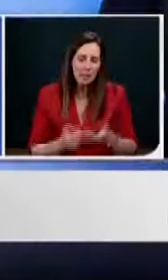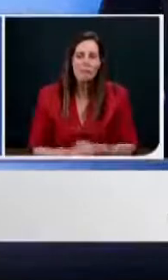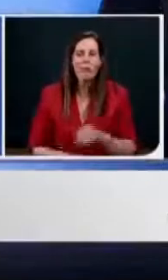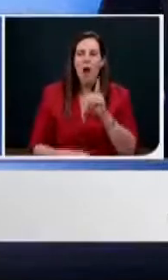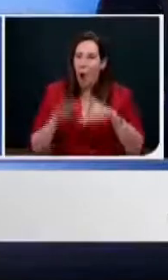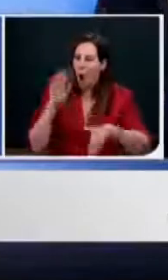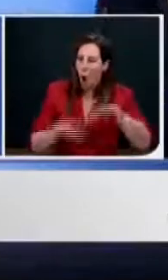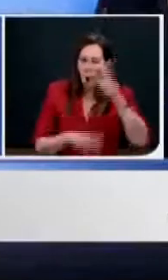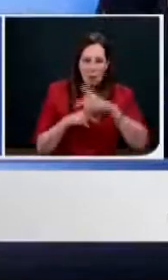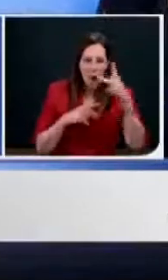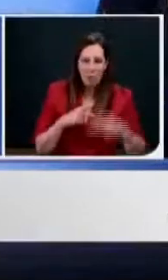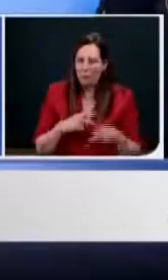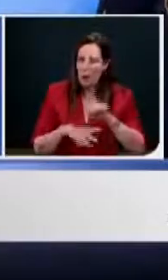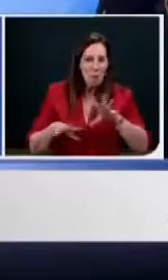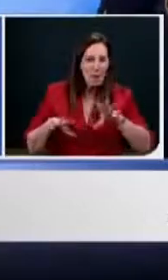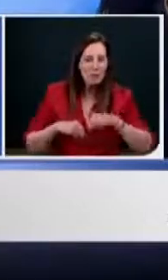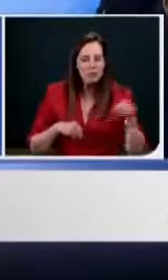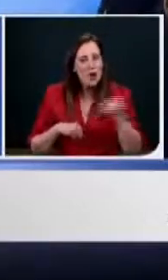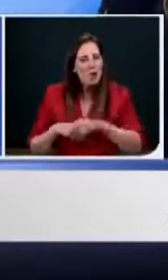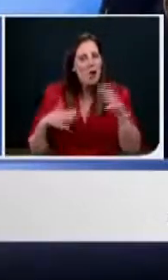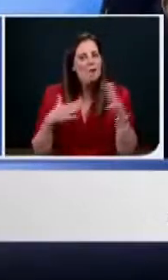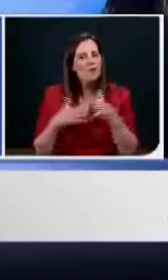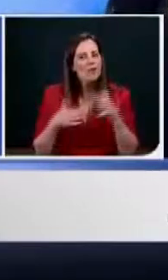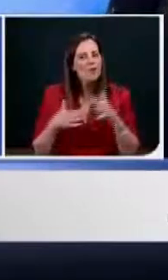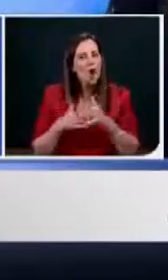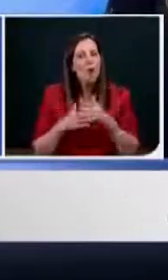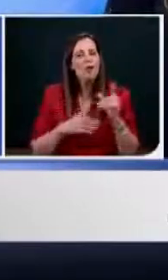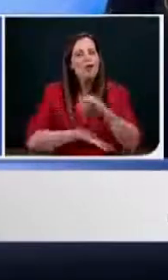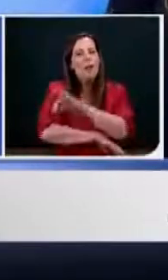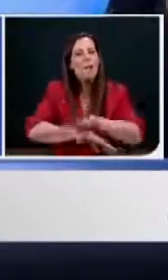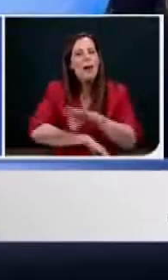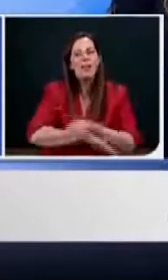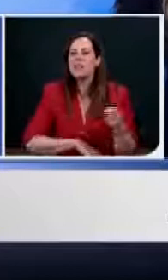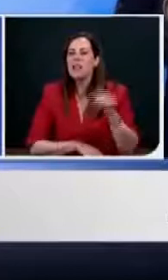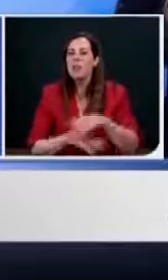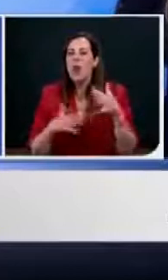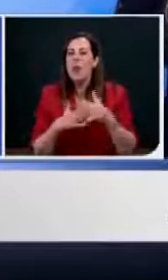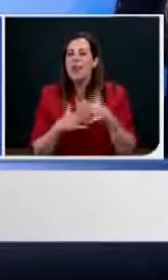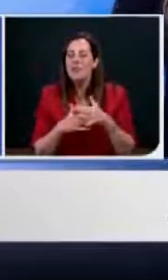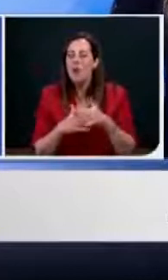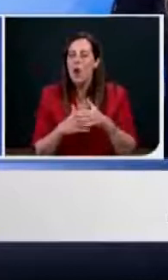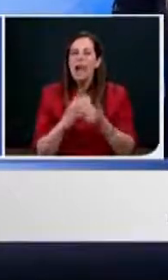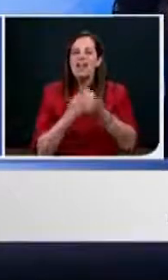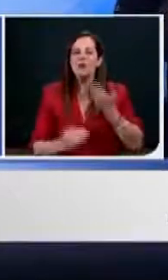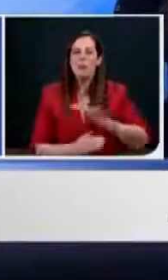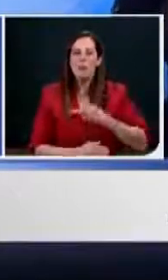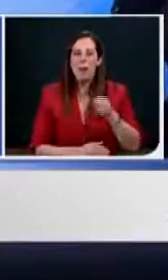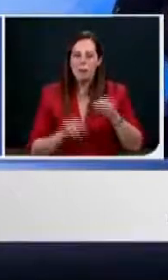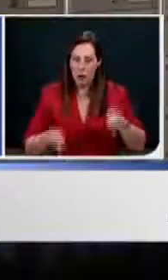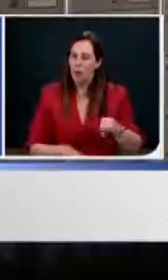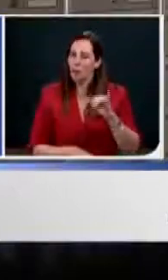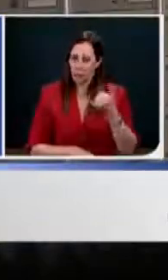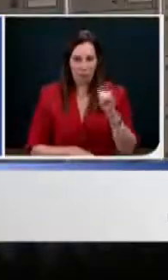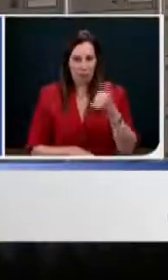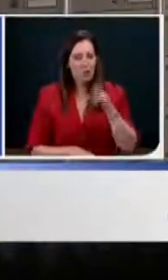אגב, ברוב הפרויקטים לא מאפשרים את זה, נכון? לא מאפשרים להכניס מהנדס פנימה מטעם הדיירים. בדיוק. יש